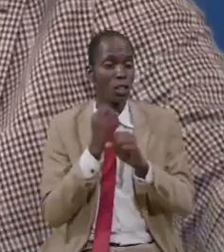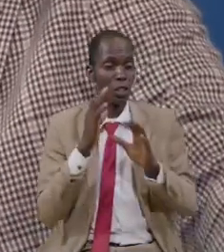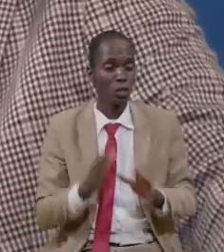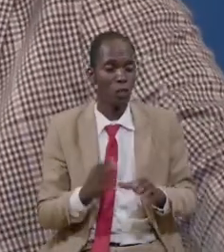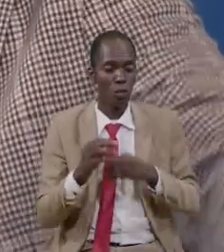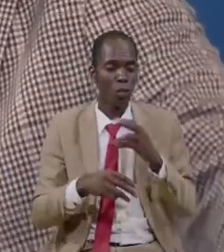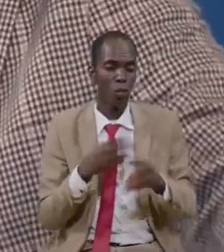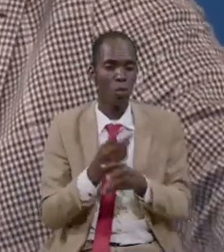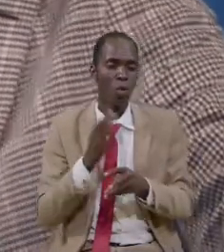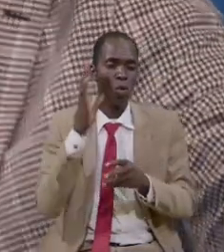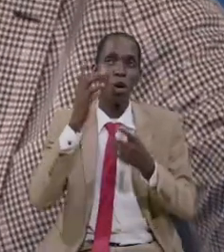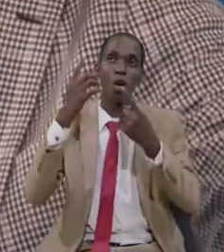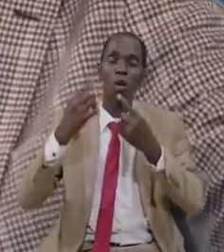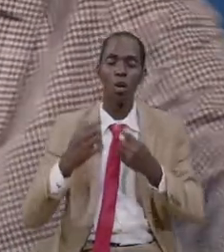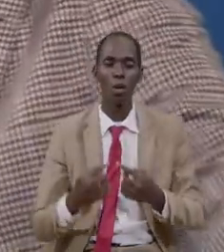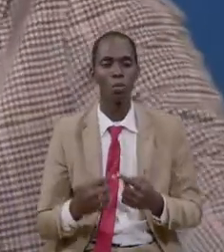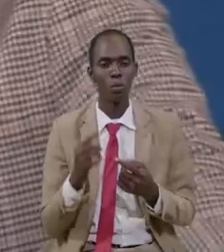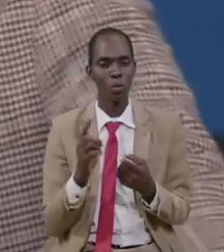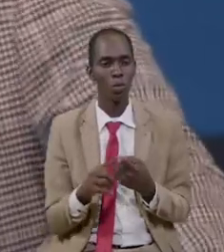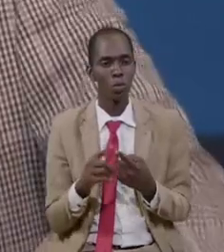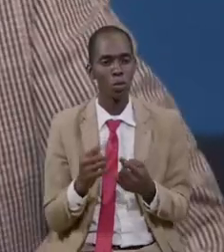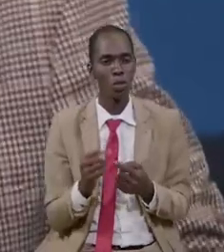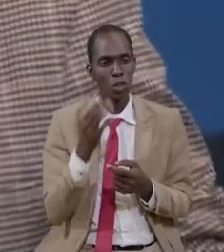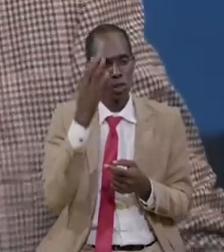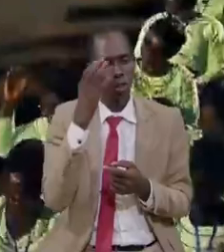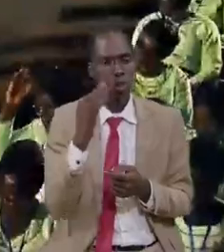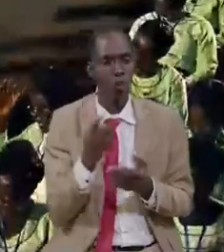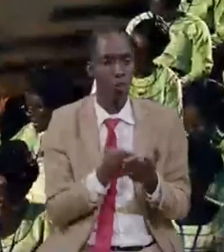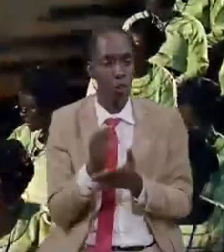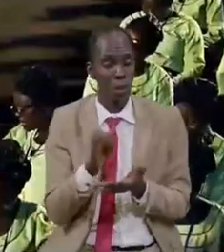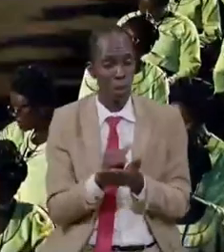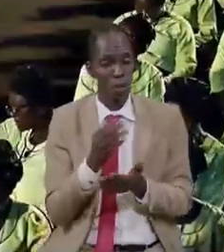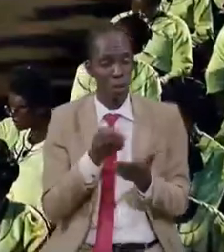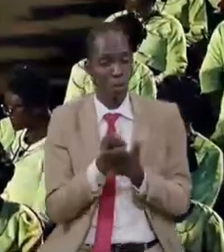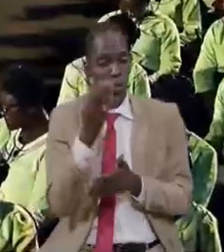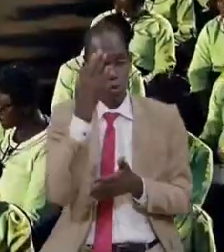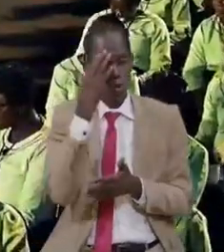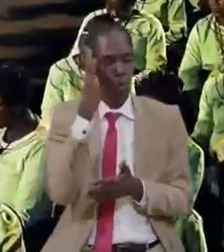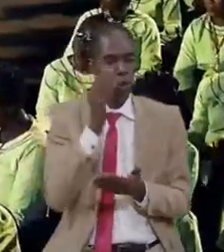de la vérité. Et la vérité que tu as entendue ce soir va t'affranchir.